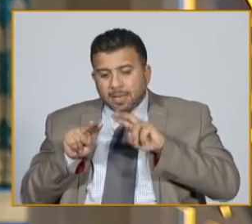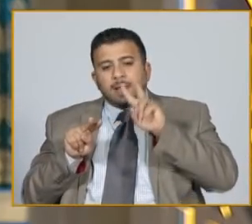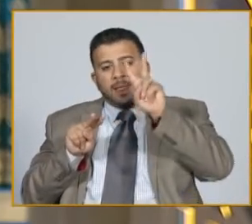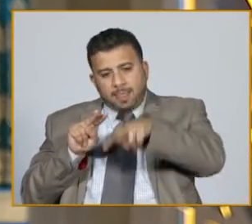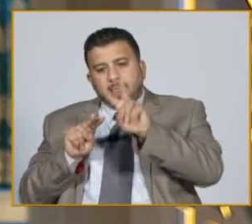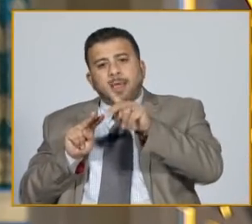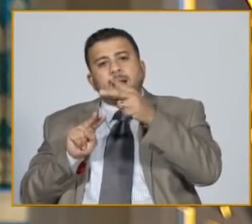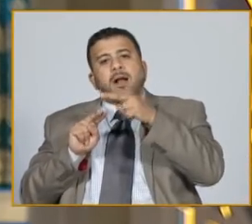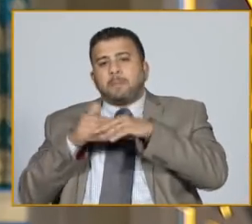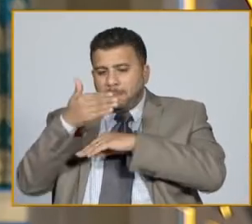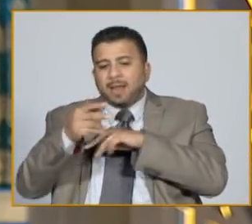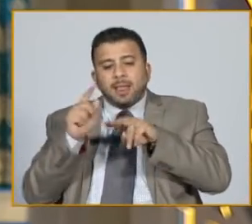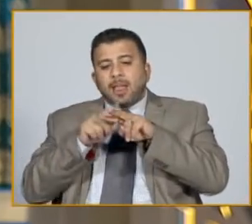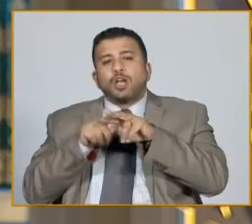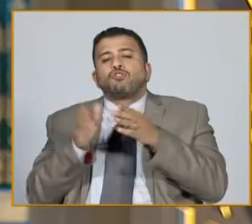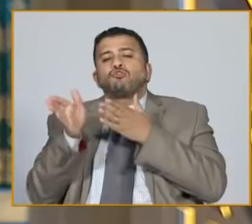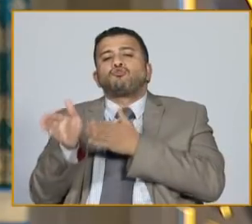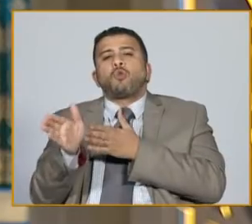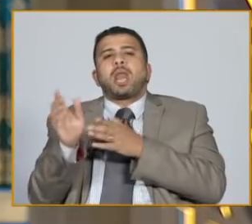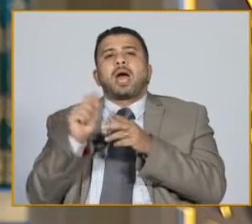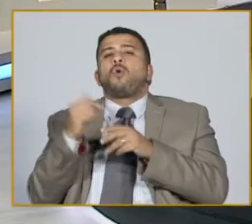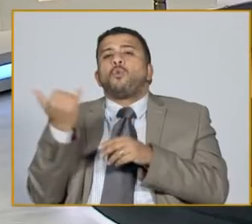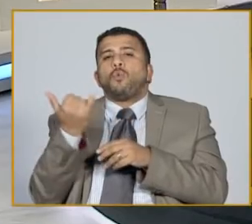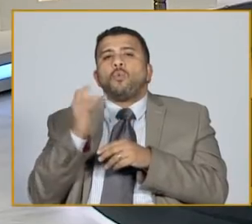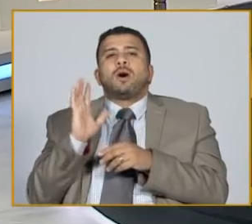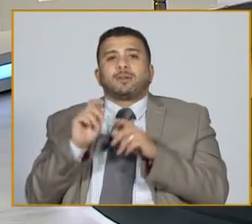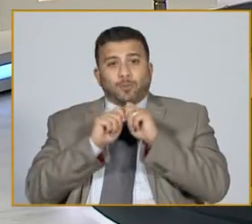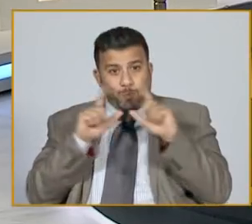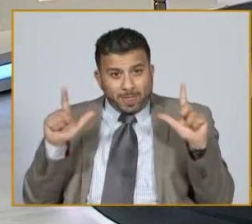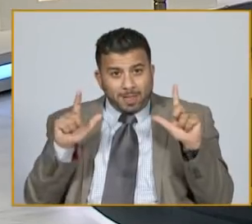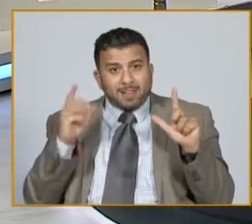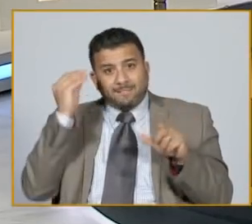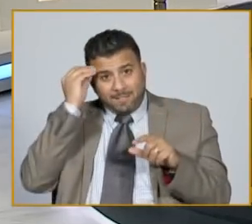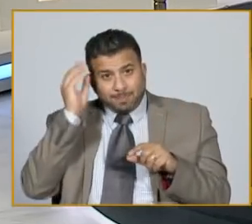قبل الصلاة. واضح يا رنا؟ إن شاء الله يكون واضح لك ولغيرك.